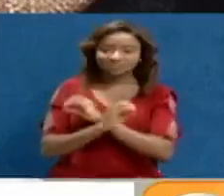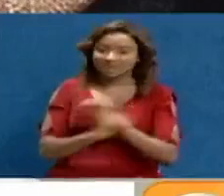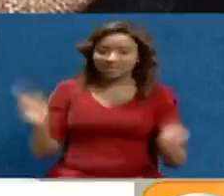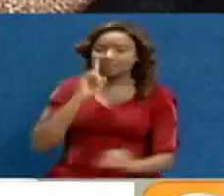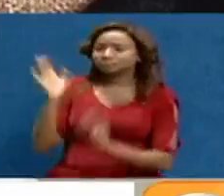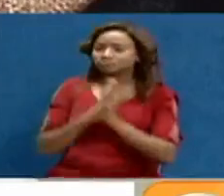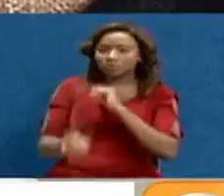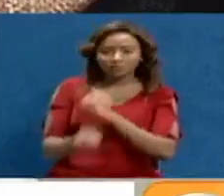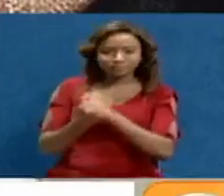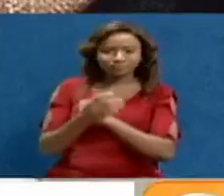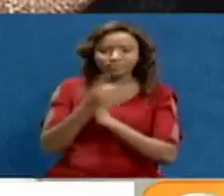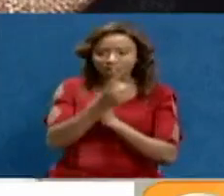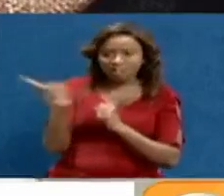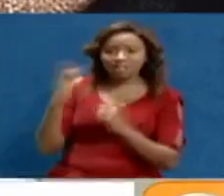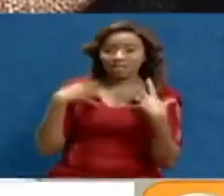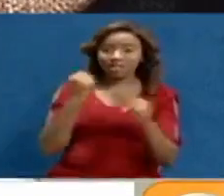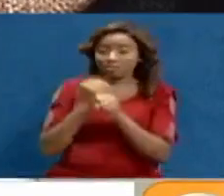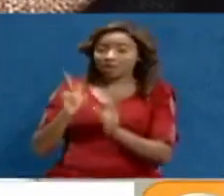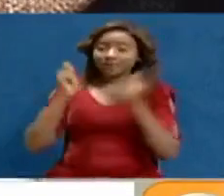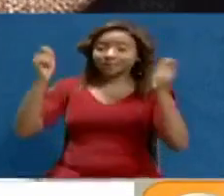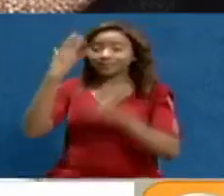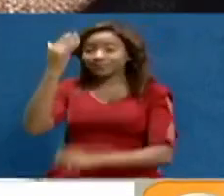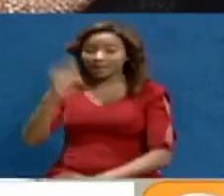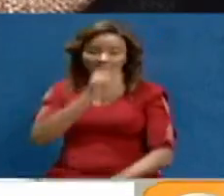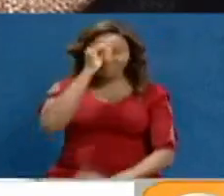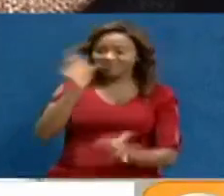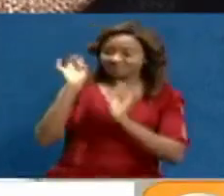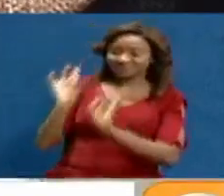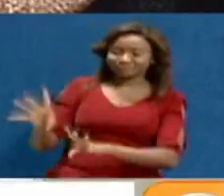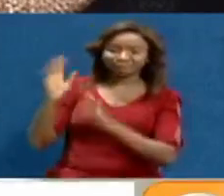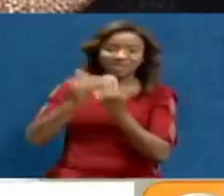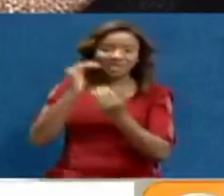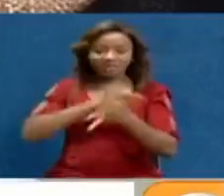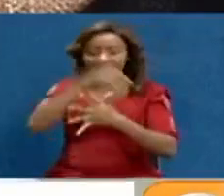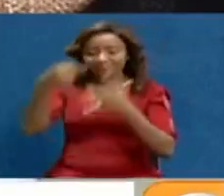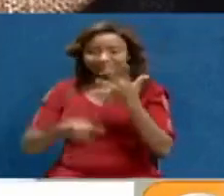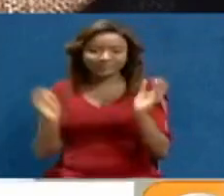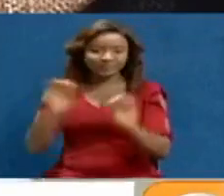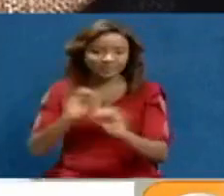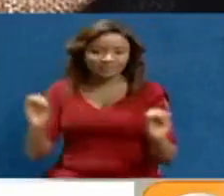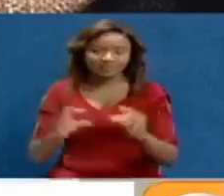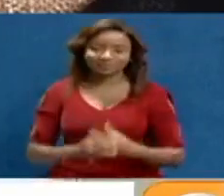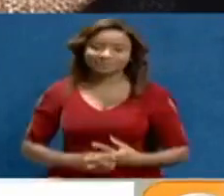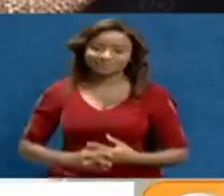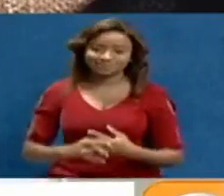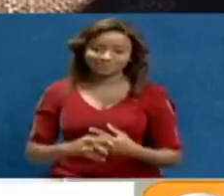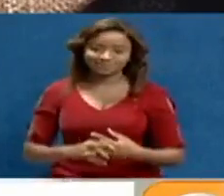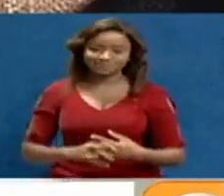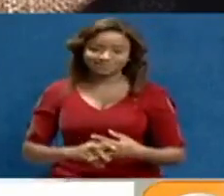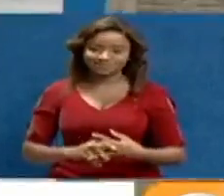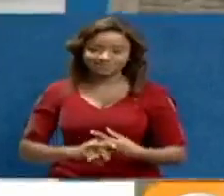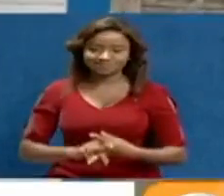Gunga, wahudumu hawa wanalalamikia kudharauliwa na serikali katika kushughulikia matakwa yao kama walivyoshughulikiwa madaktari.